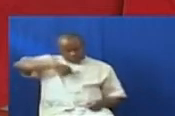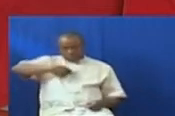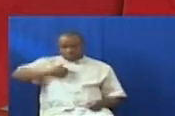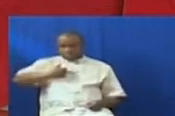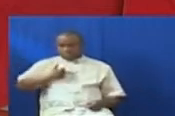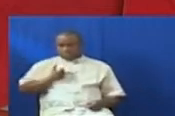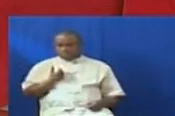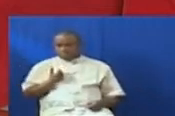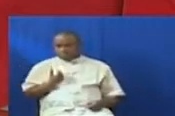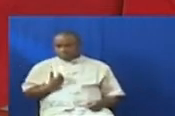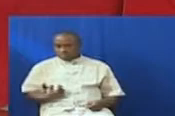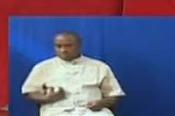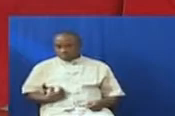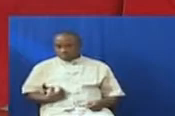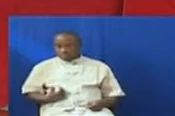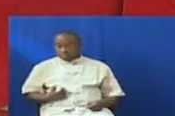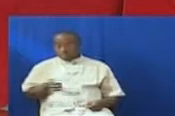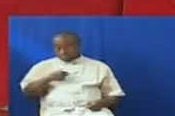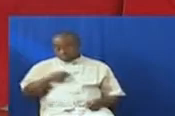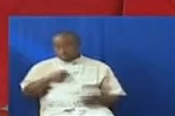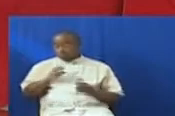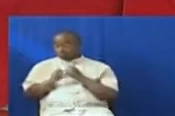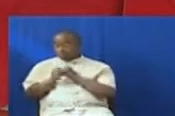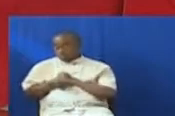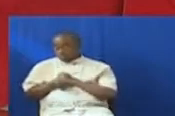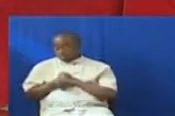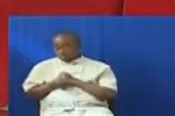ambao tunawakilisha wananchi wengi,